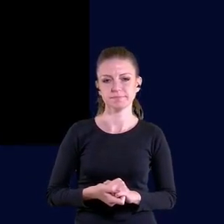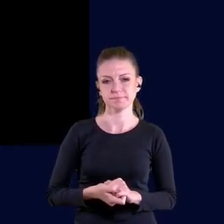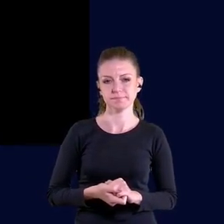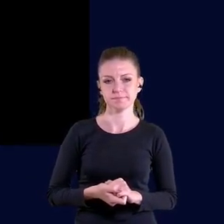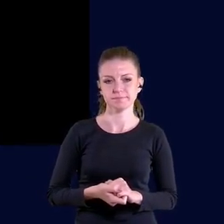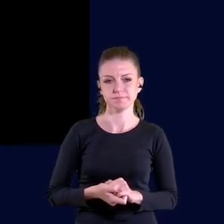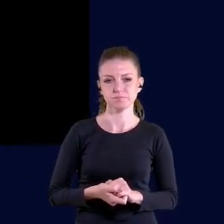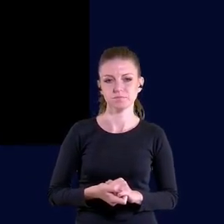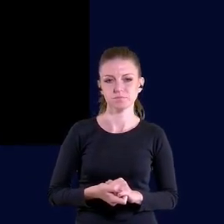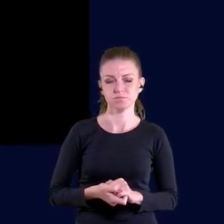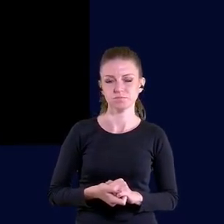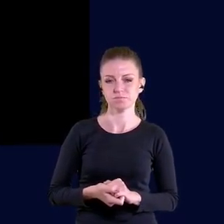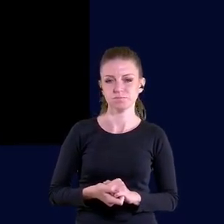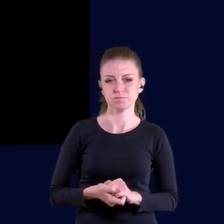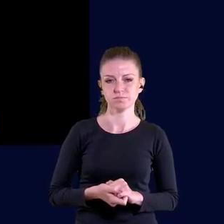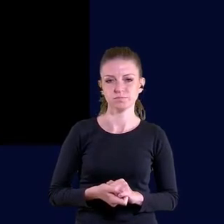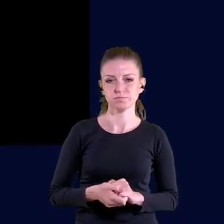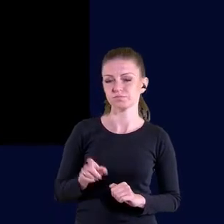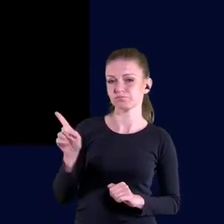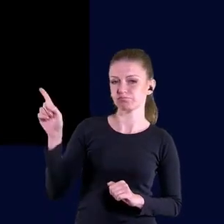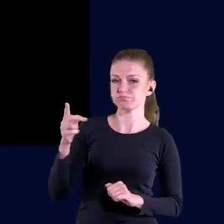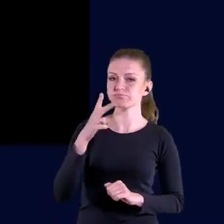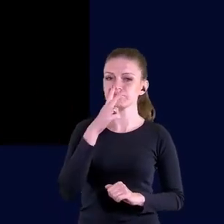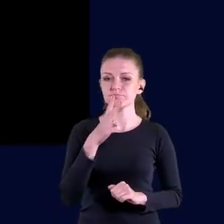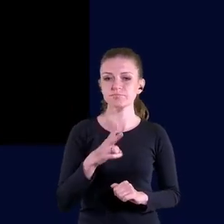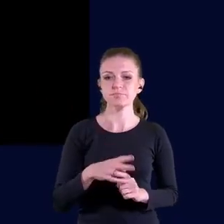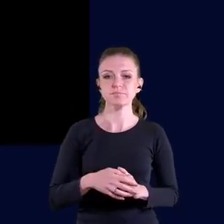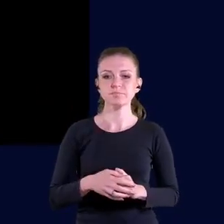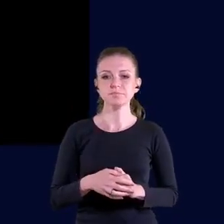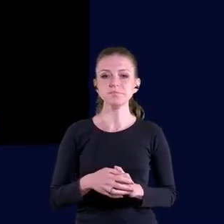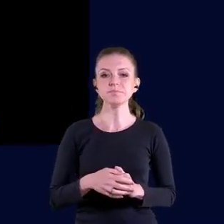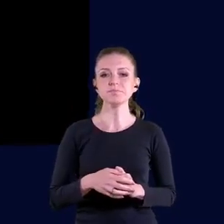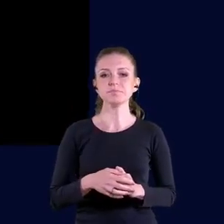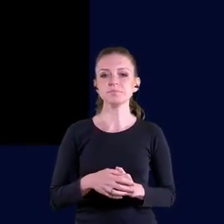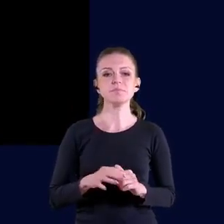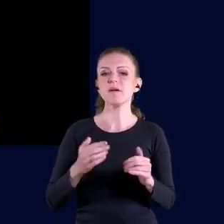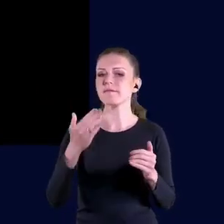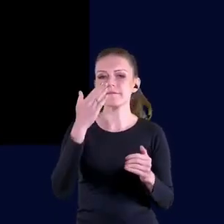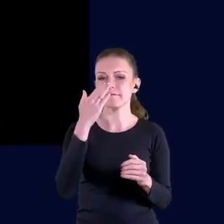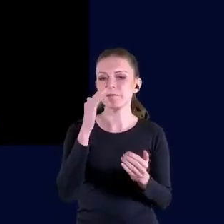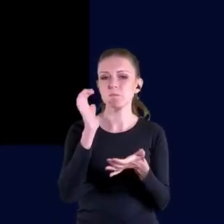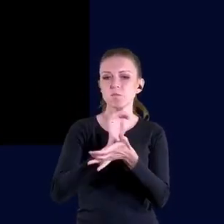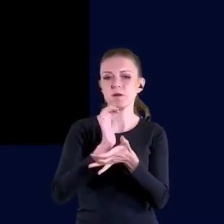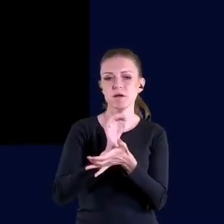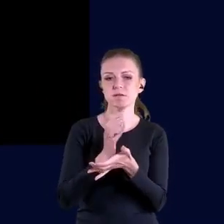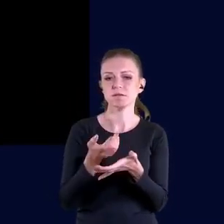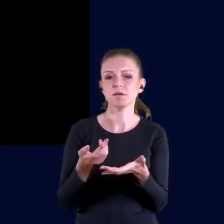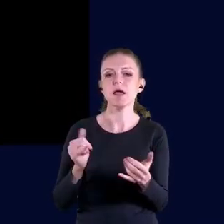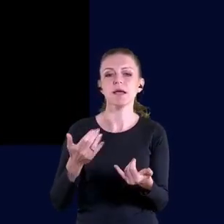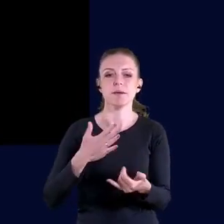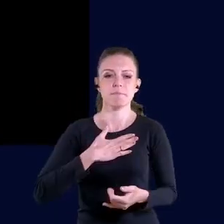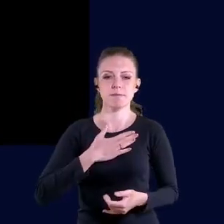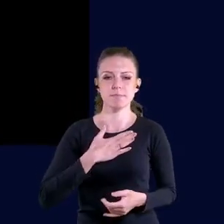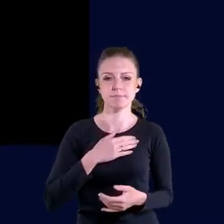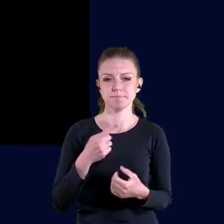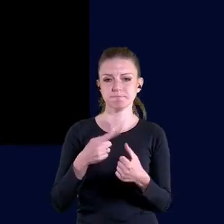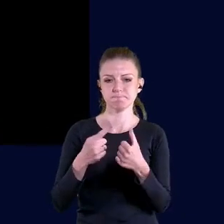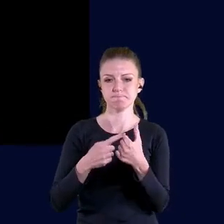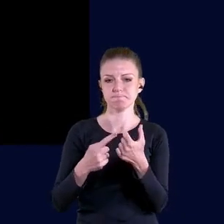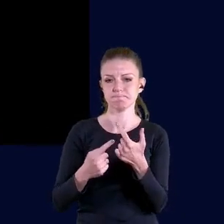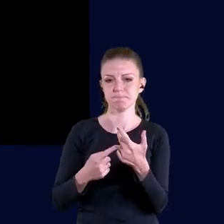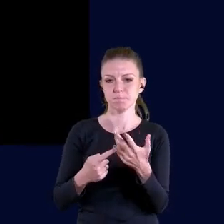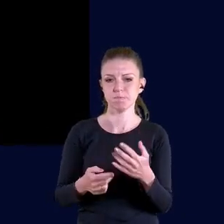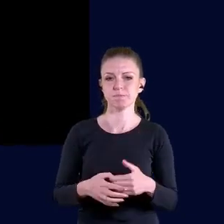szybka informacja o tym jakie to publikacje i ile tych publikacji mamy w